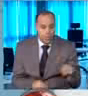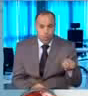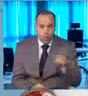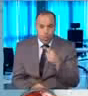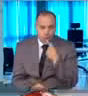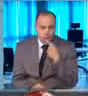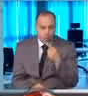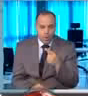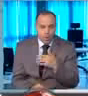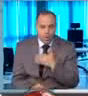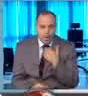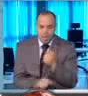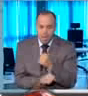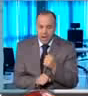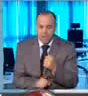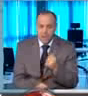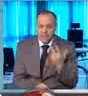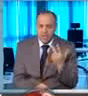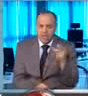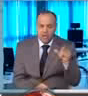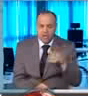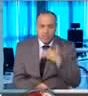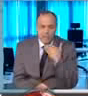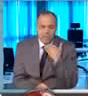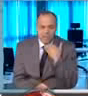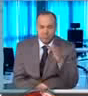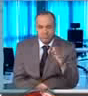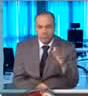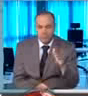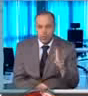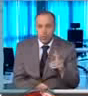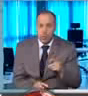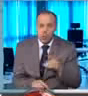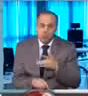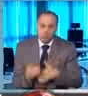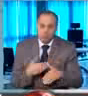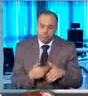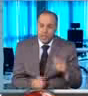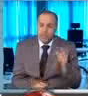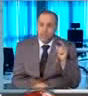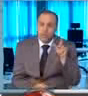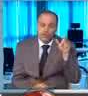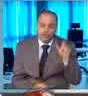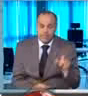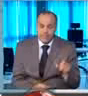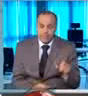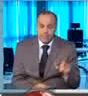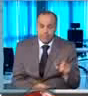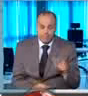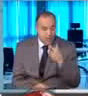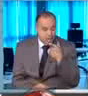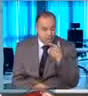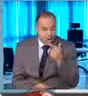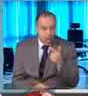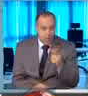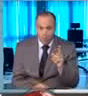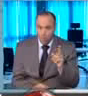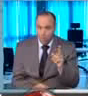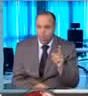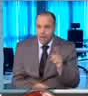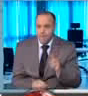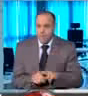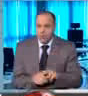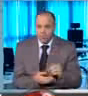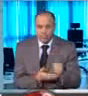فقد أسفر الانفجار عن مقتل 3 أشخاص على الأقل وإصابة 13 آخرين. وأفادت بعثة